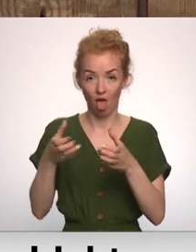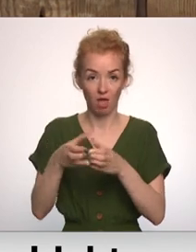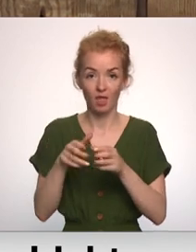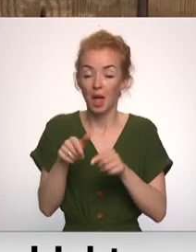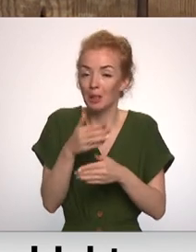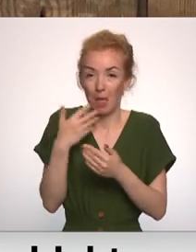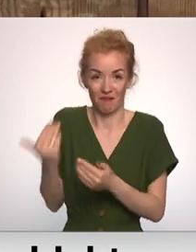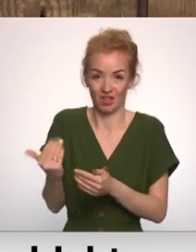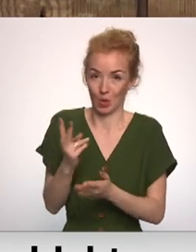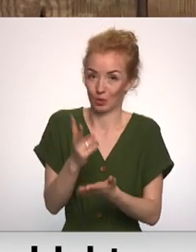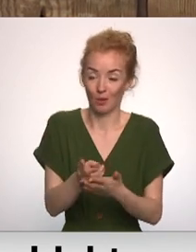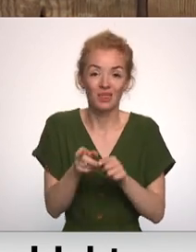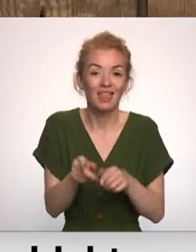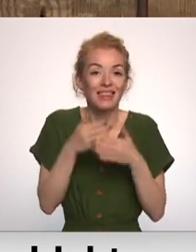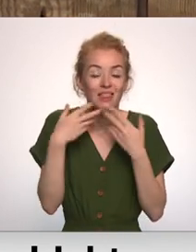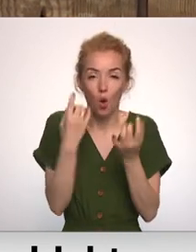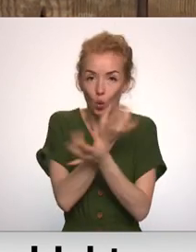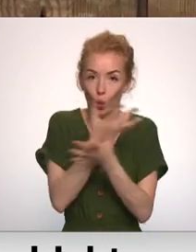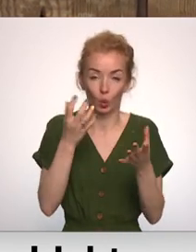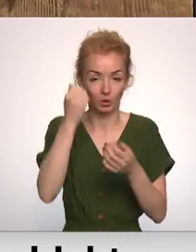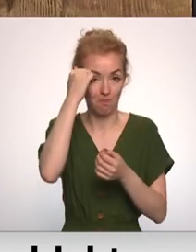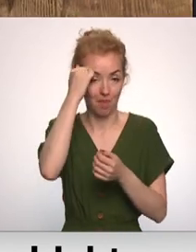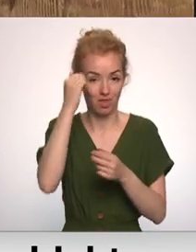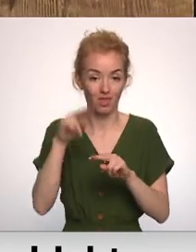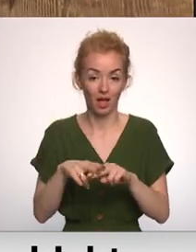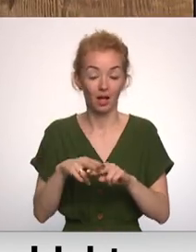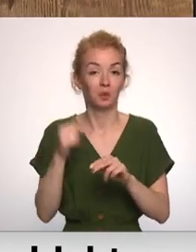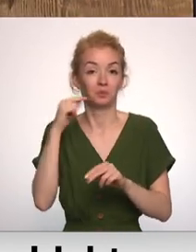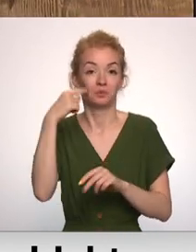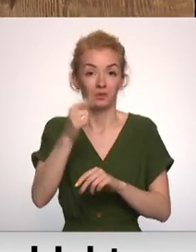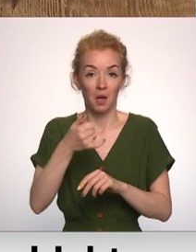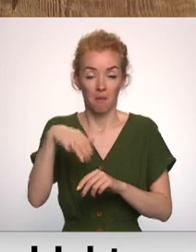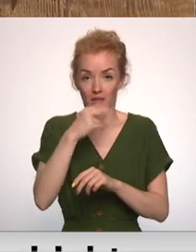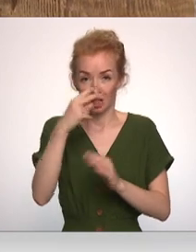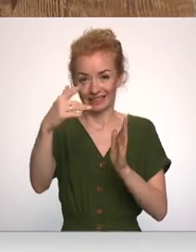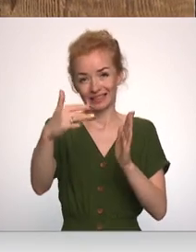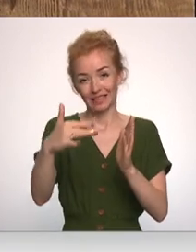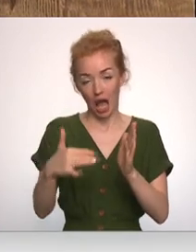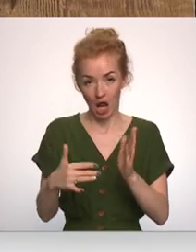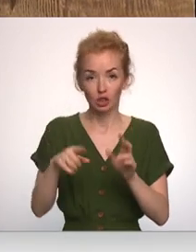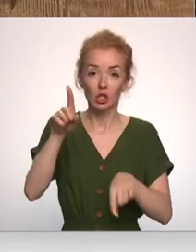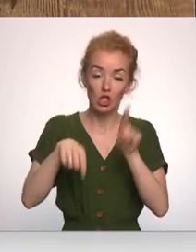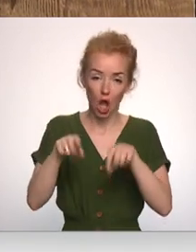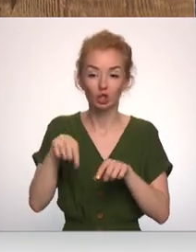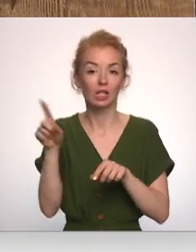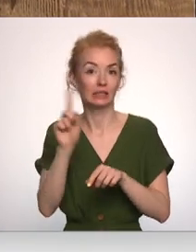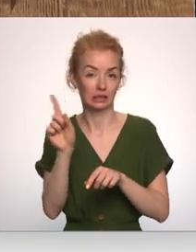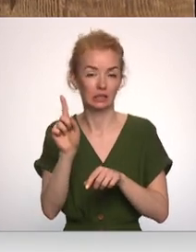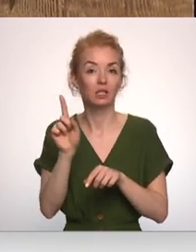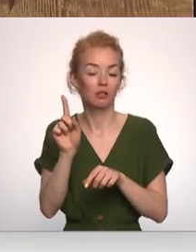nebija viņas uzdevums. Tie nav kultūras pieminekļi. Ja mēs skatāmies uz tiem sarakstiem, dažkārt ir kaut kāda,